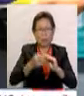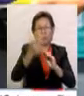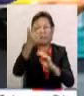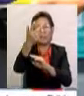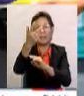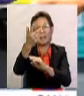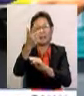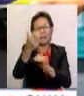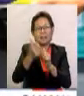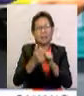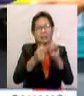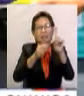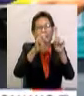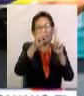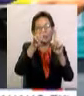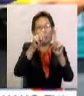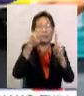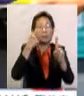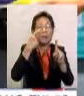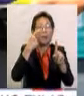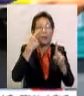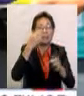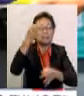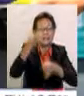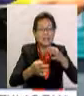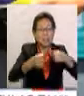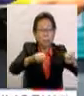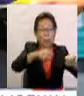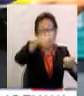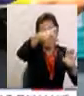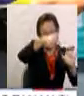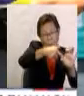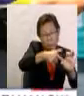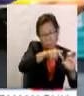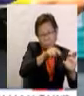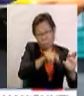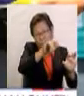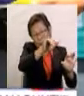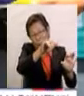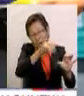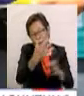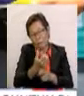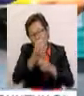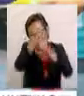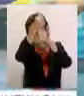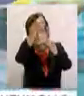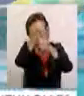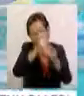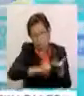ketiga dengan 112 mata. Seandainya pelumba Petronas Perintah Yang Maha itu mampu menjuarai